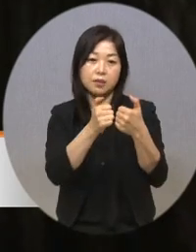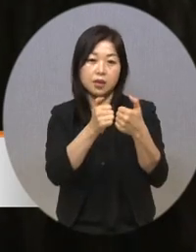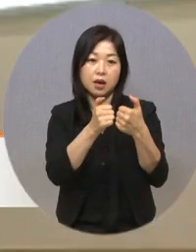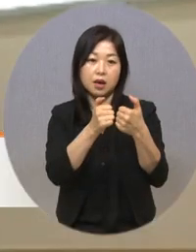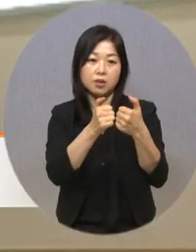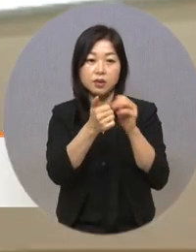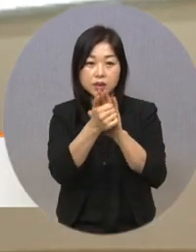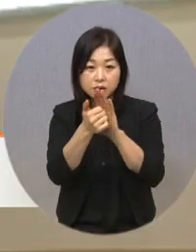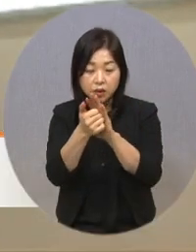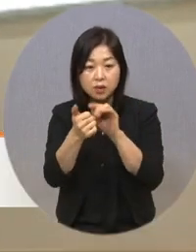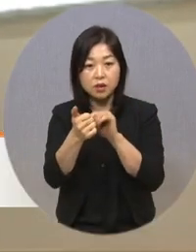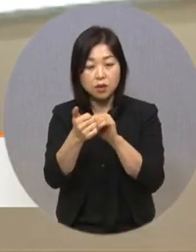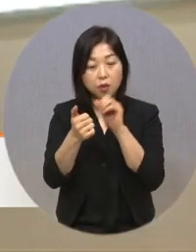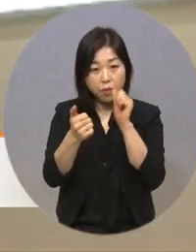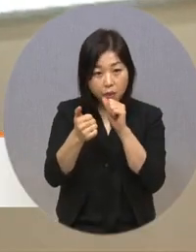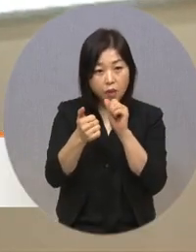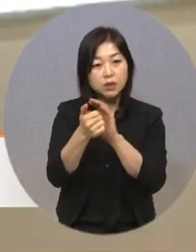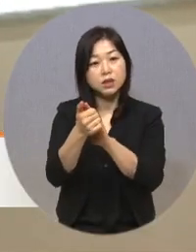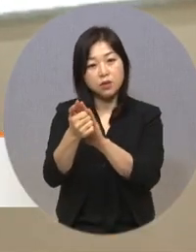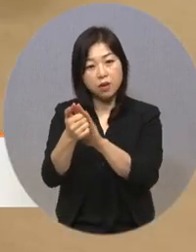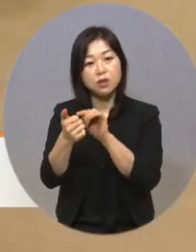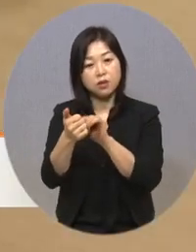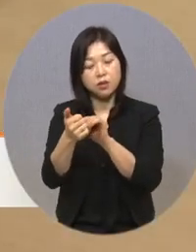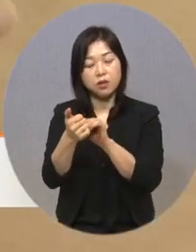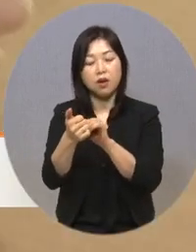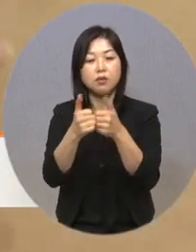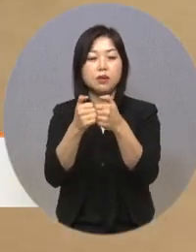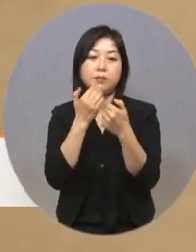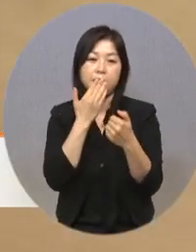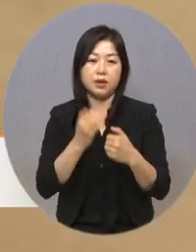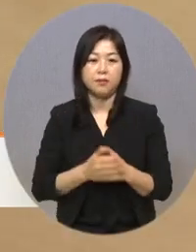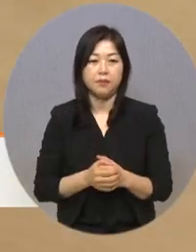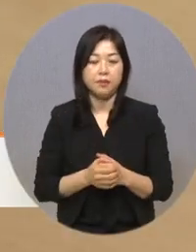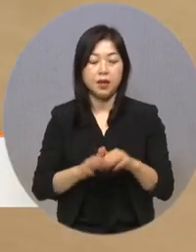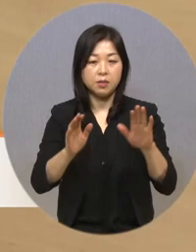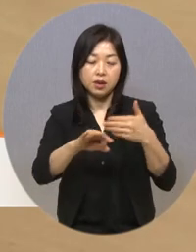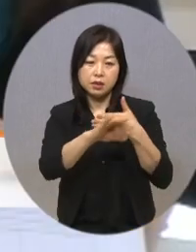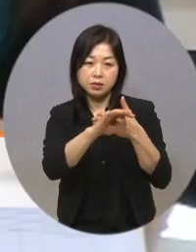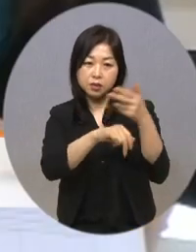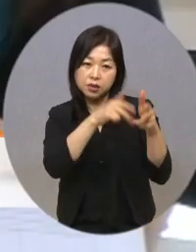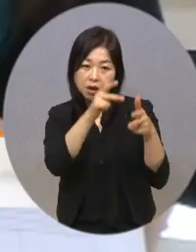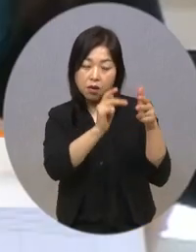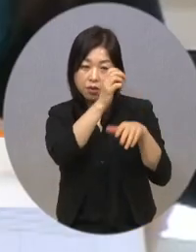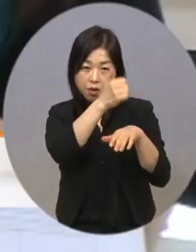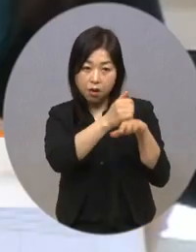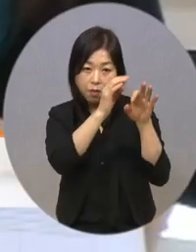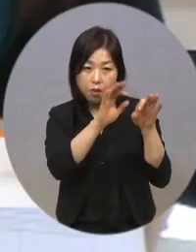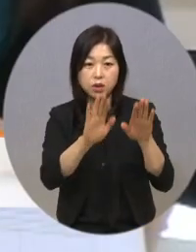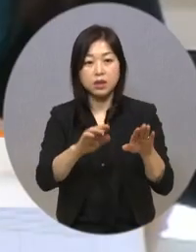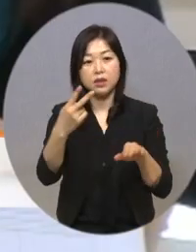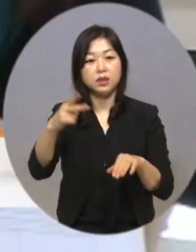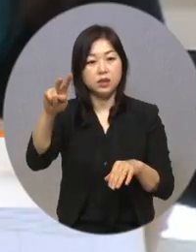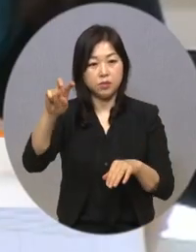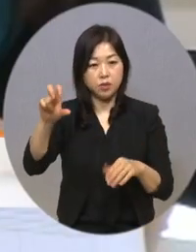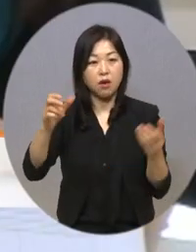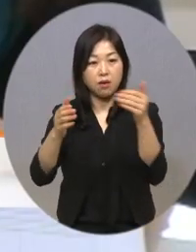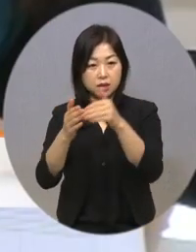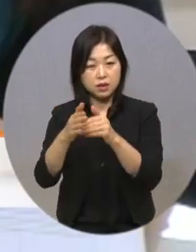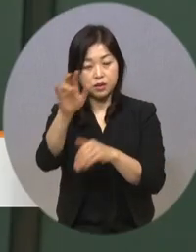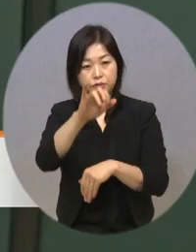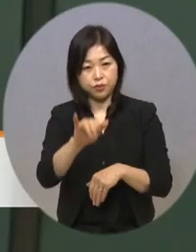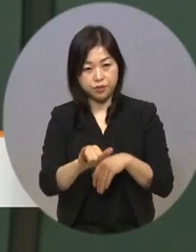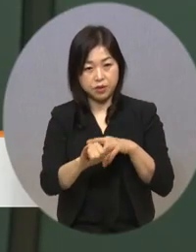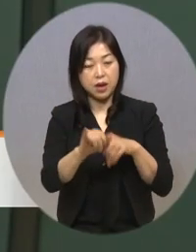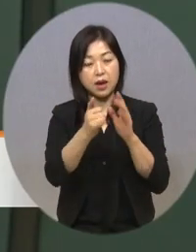지원사가 모국어 상담도 지원하게 됩니다. 이번 시범 사업 성과를 토대로 오는 2025년까지